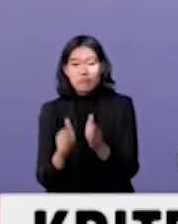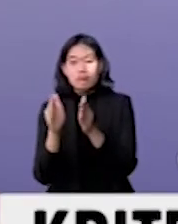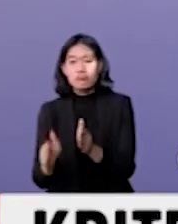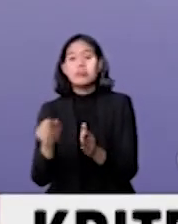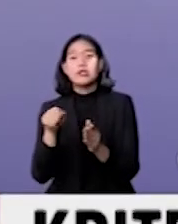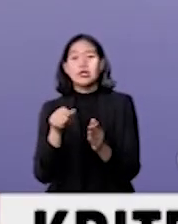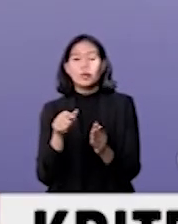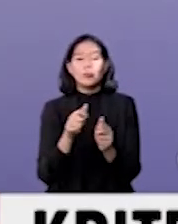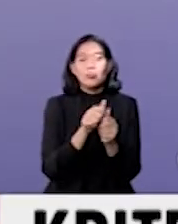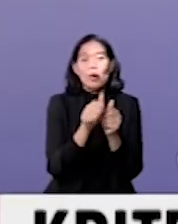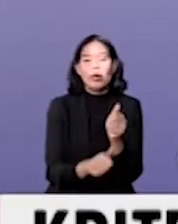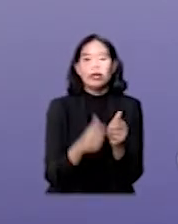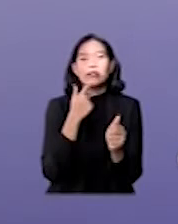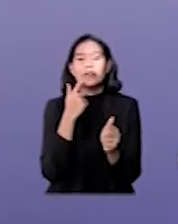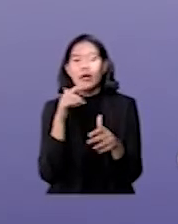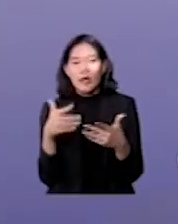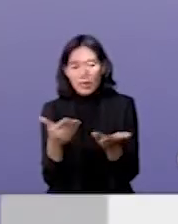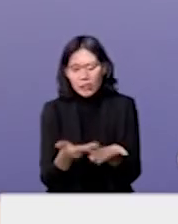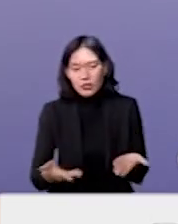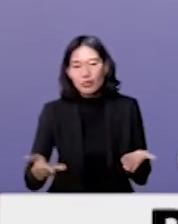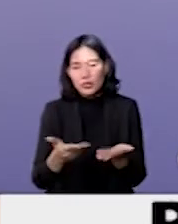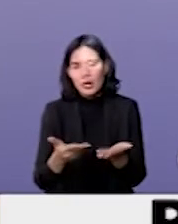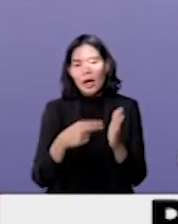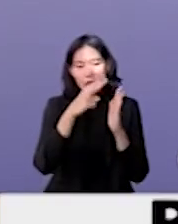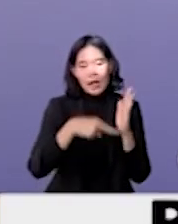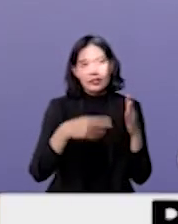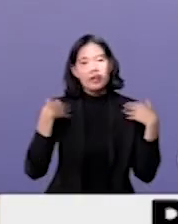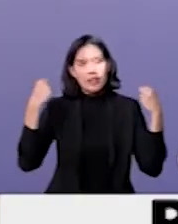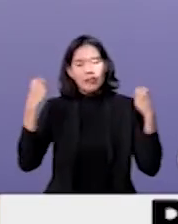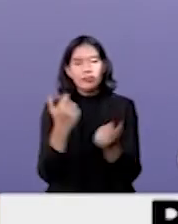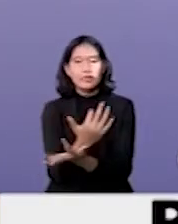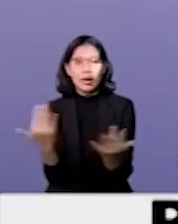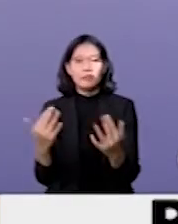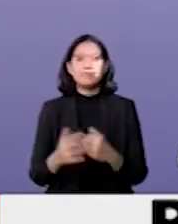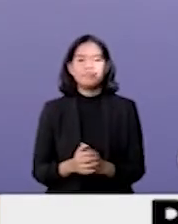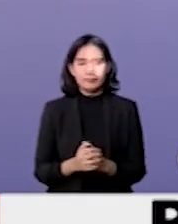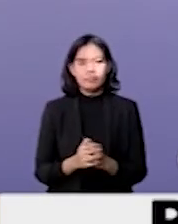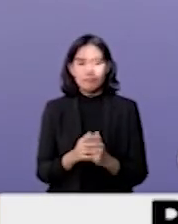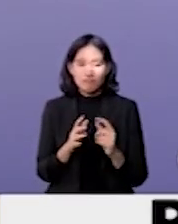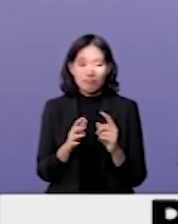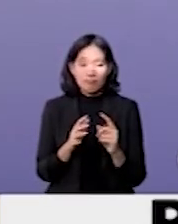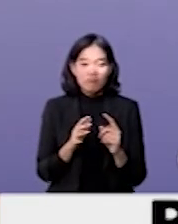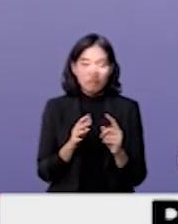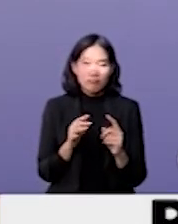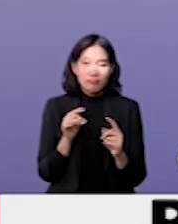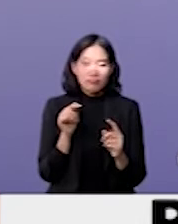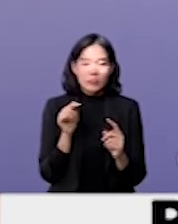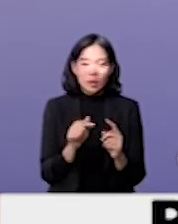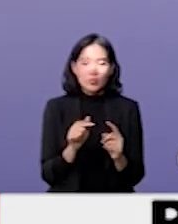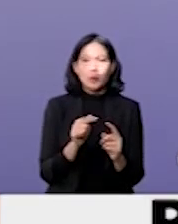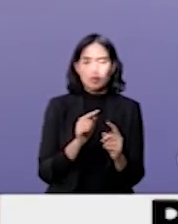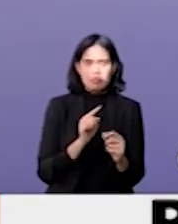mewakili pencapaian indikator epidemiologi dan data kesehatan masyarakat dan pencapaian tersebut tidak pernah